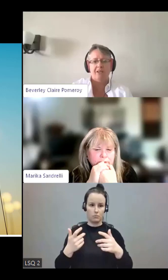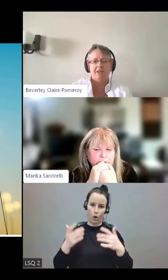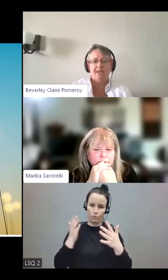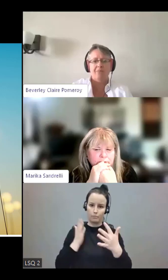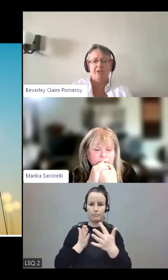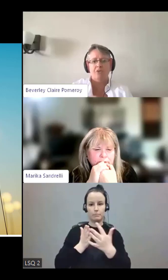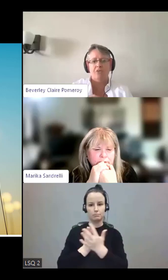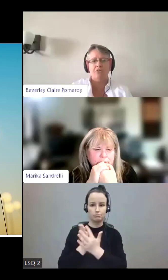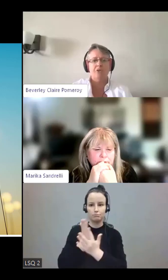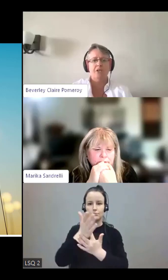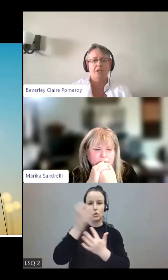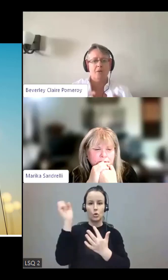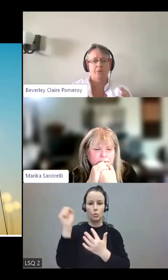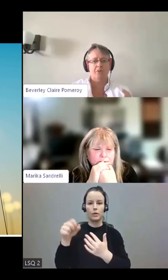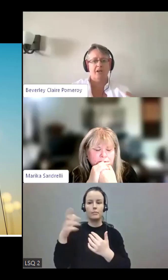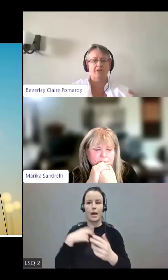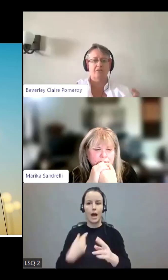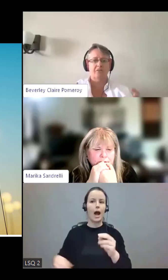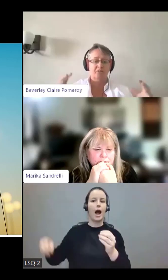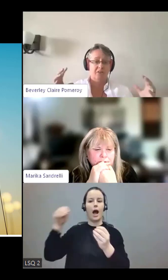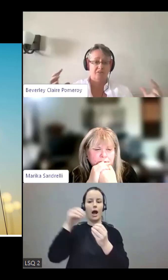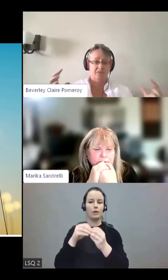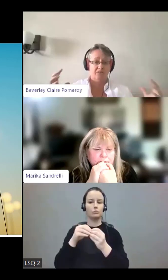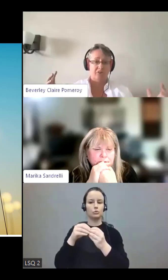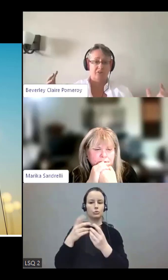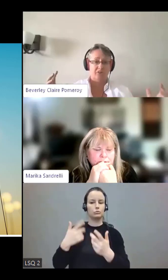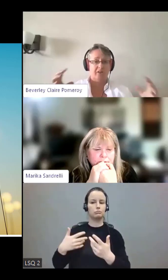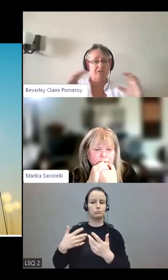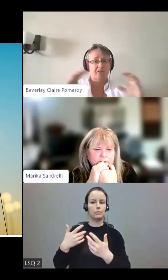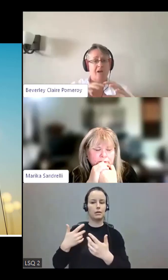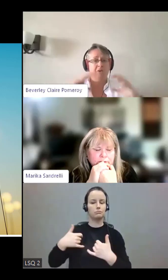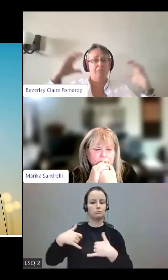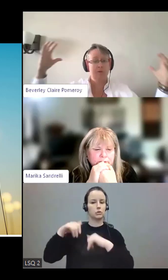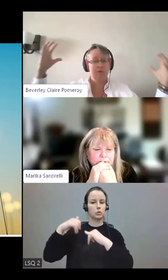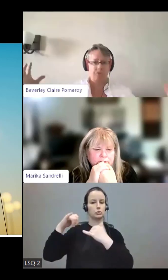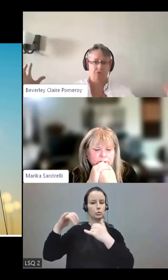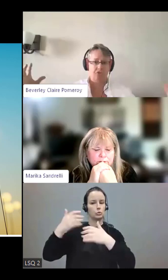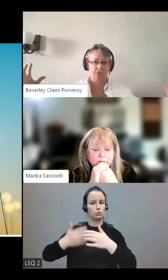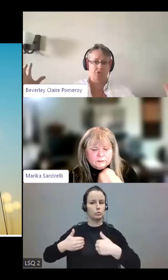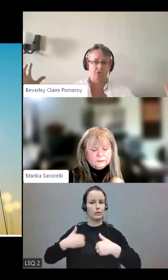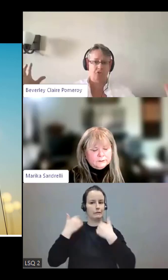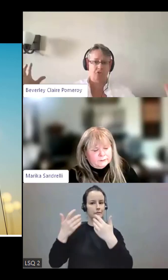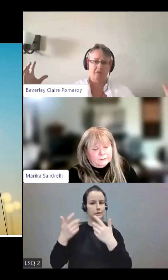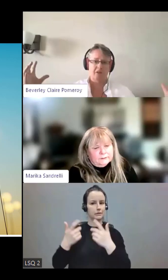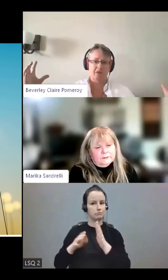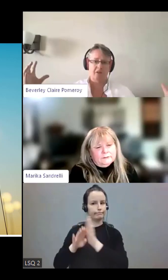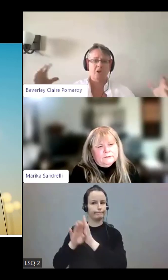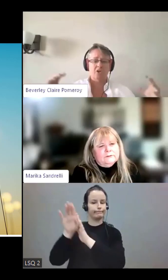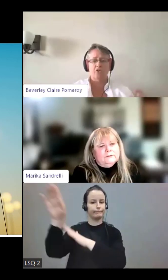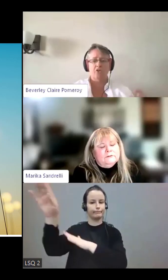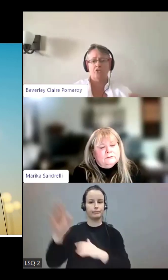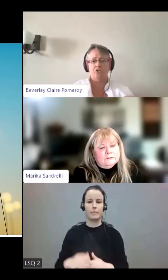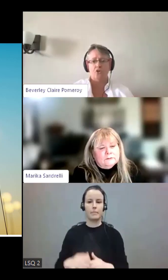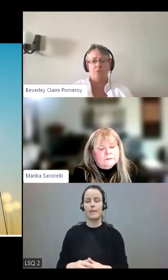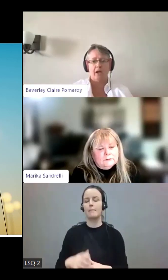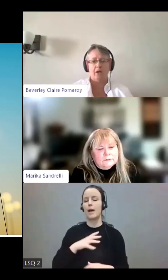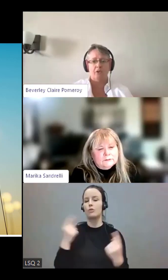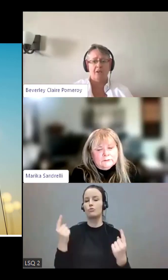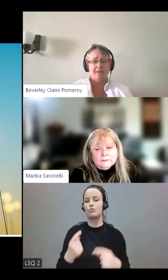elle a déterminé que le tout revenait à 3 facteurs protecteurs. Et Dr. Joe Brown